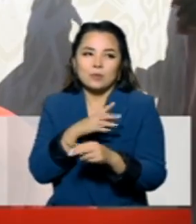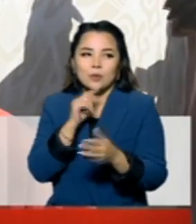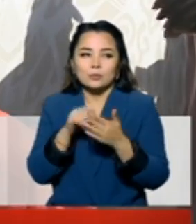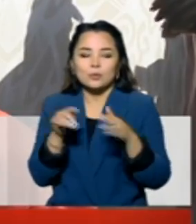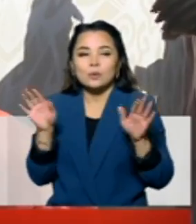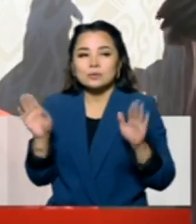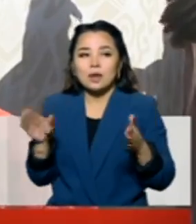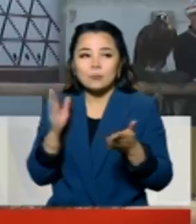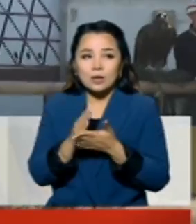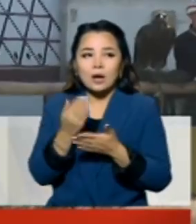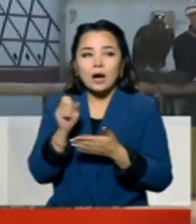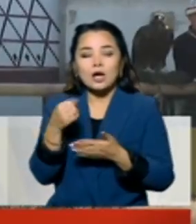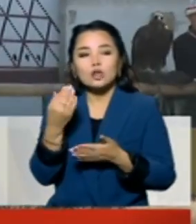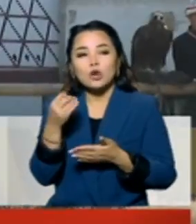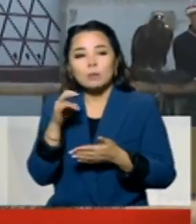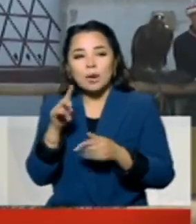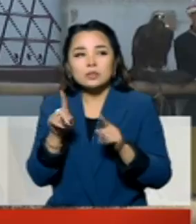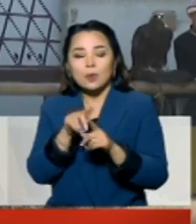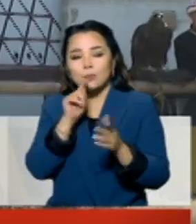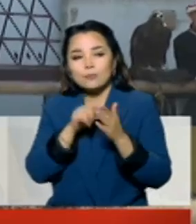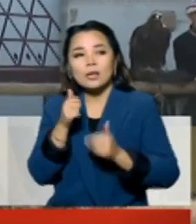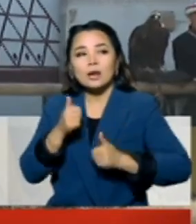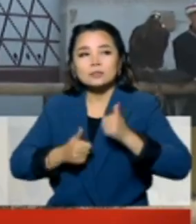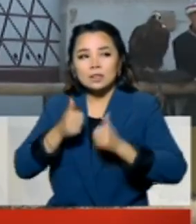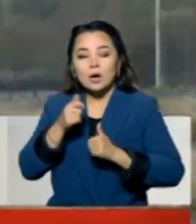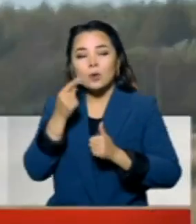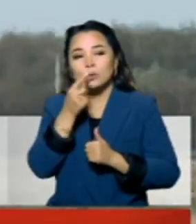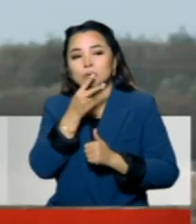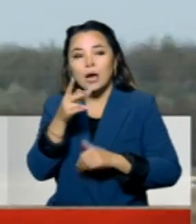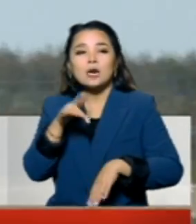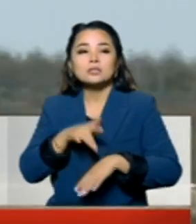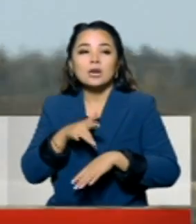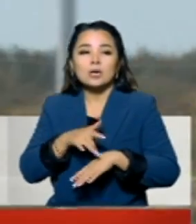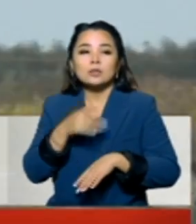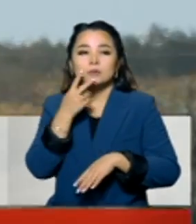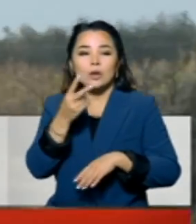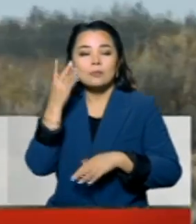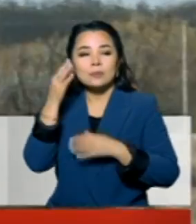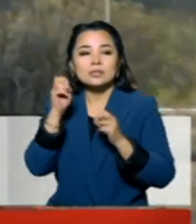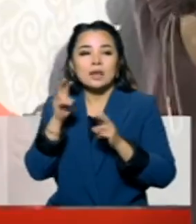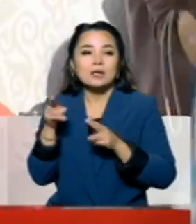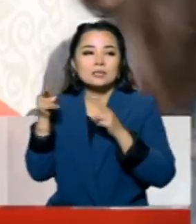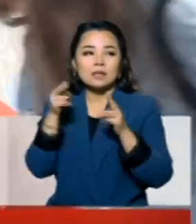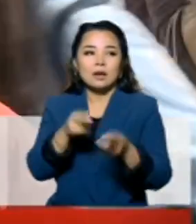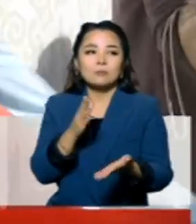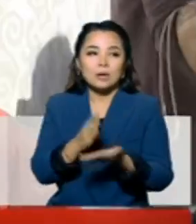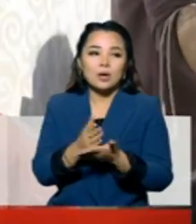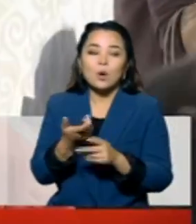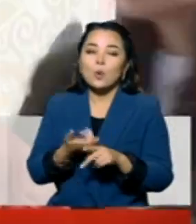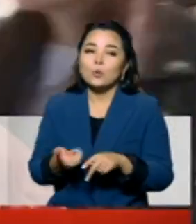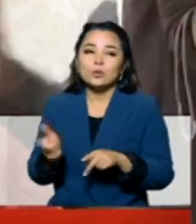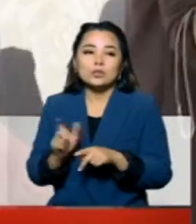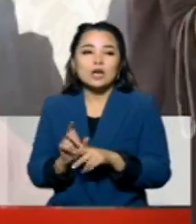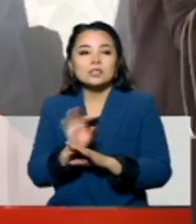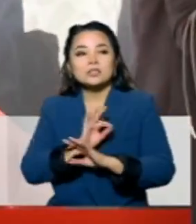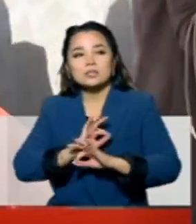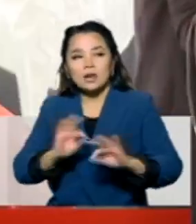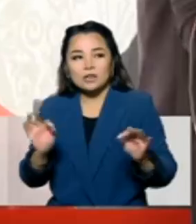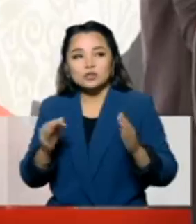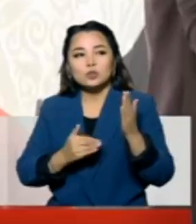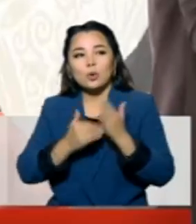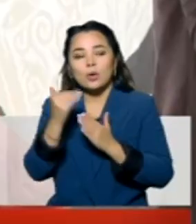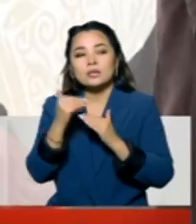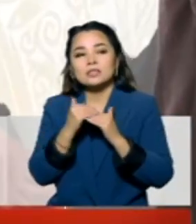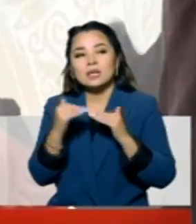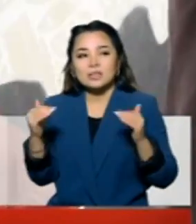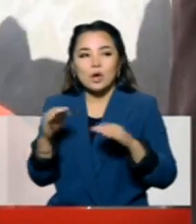қызымыз Айшолпан да көзге түсті. Ол құсбегілер сайысын көзбен көріп, жанкүйер болмаққа арнайы келген. Өте жақсы жоғарғы деңгейде өсіп